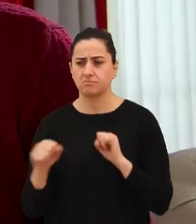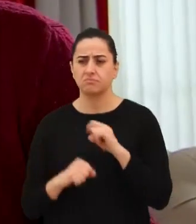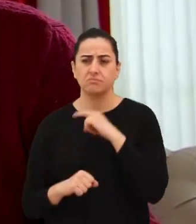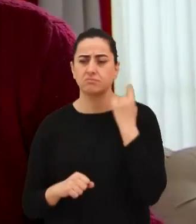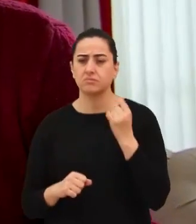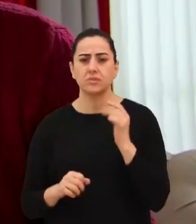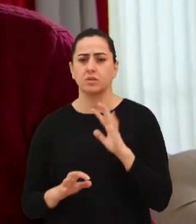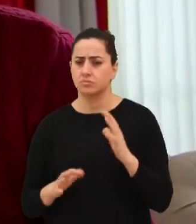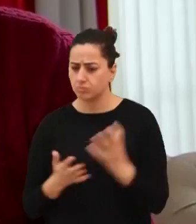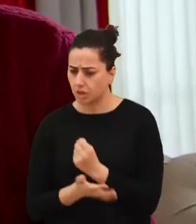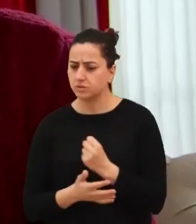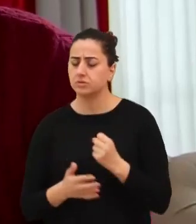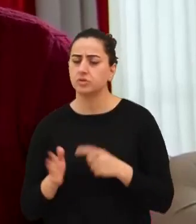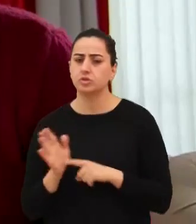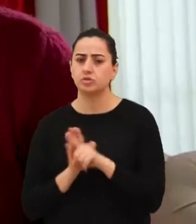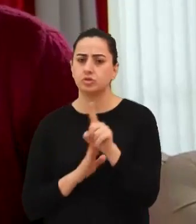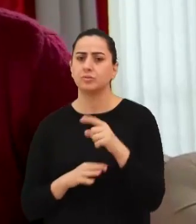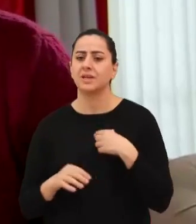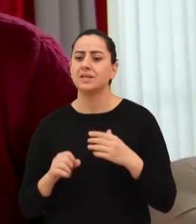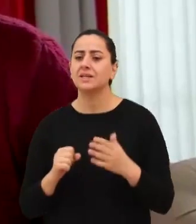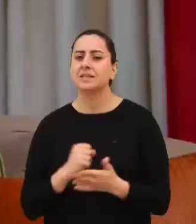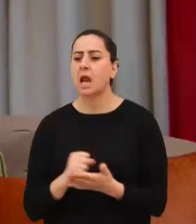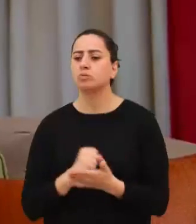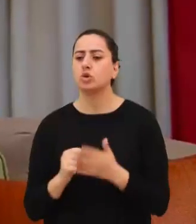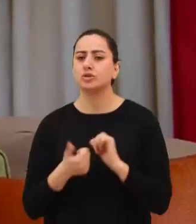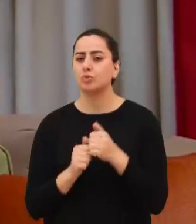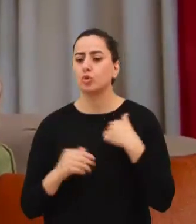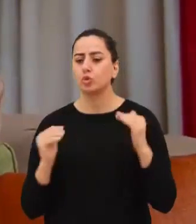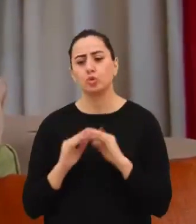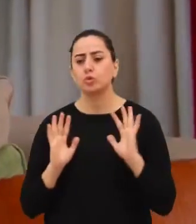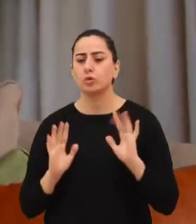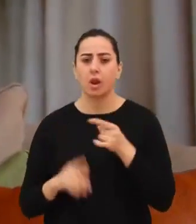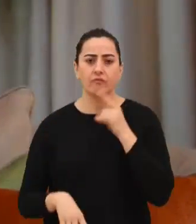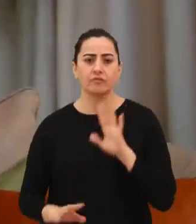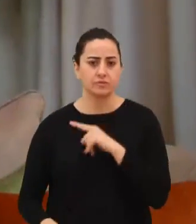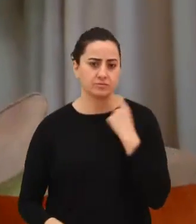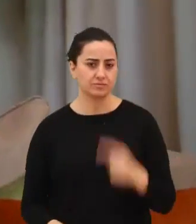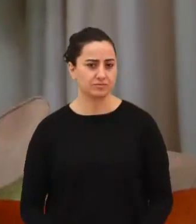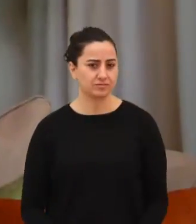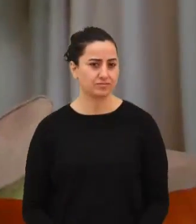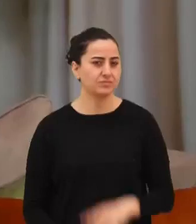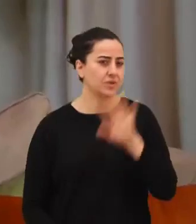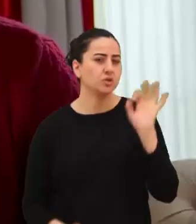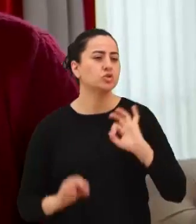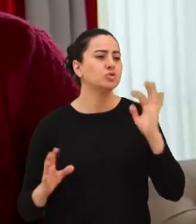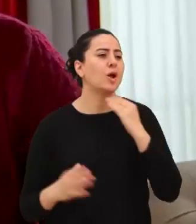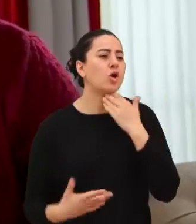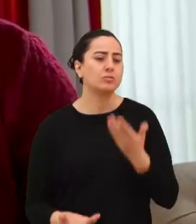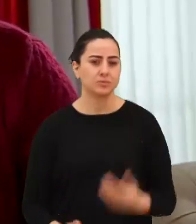başarıya engel değildir Mahmut Bey. Çünkü biz Trabzonsporluyuz. Kemal Beyciğim ya, hiç kimse mükemmel değildir